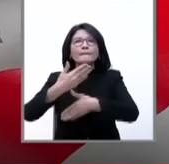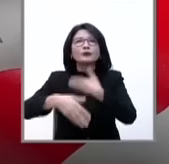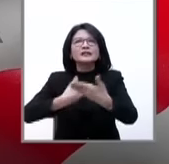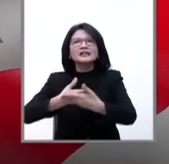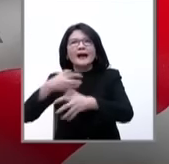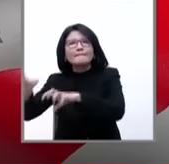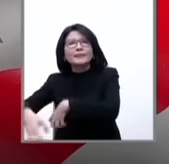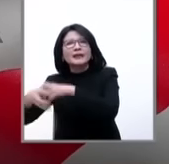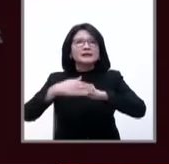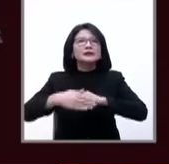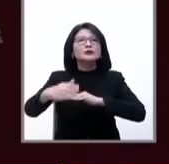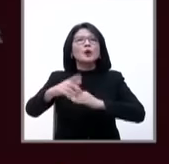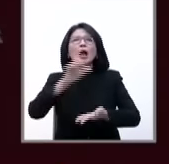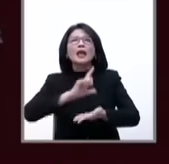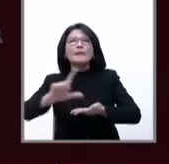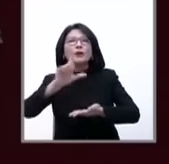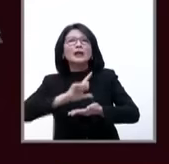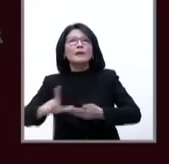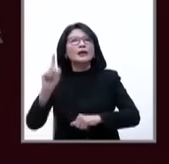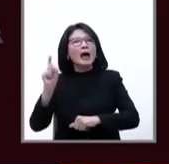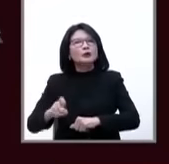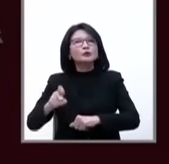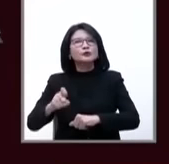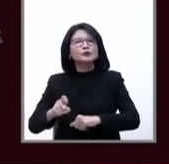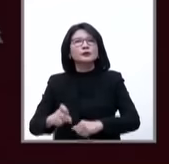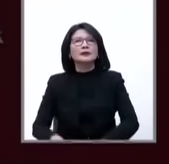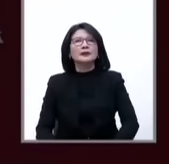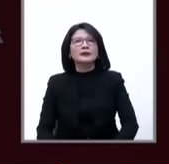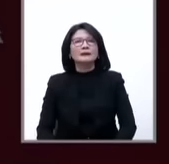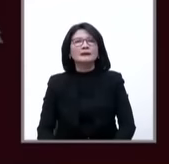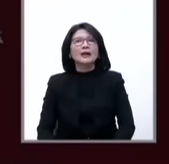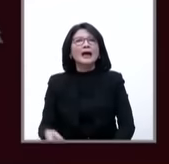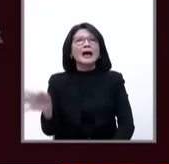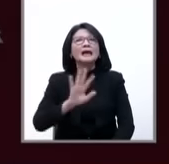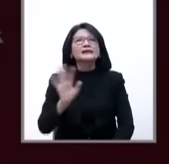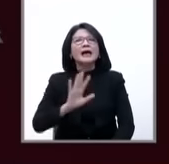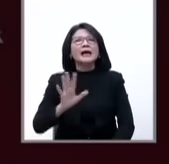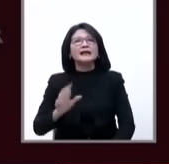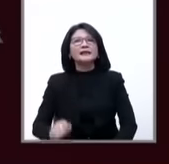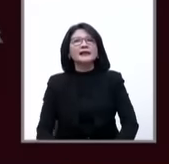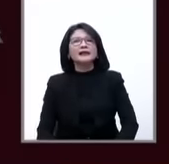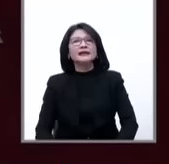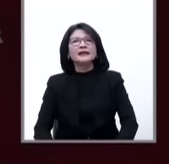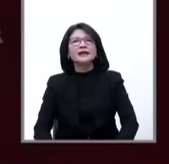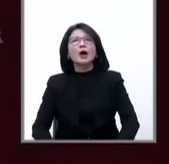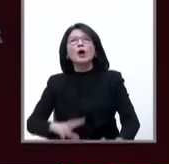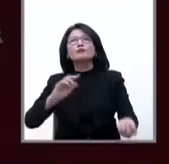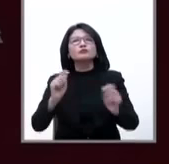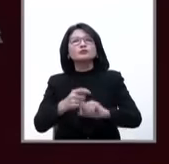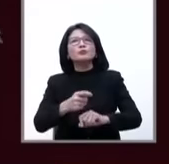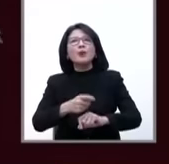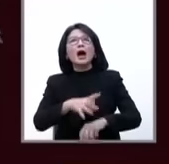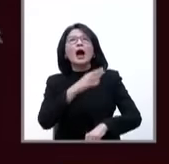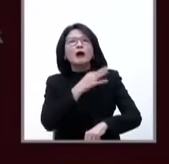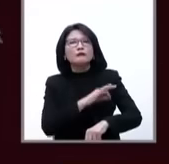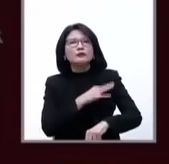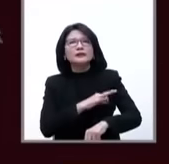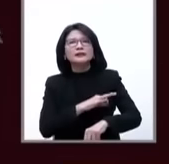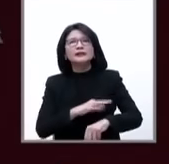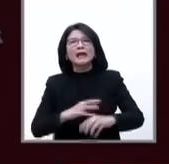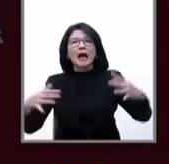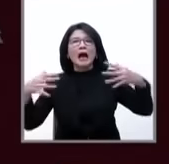kolegial. Itu menjadi lebih penting menurut saya. Dan itu tercermin dari perdebatan malam ini. Jadi kita harus kembali kepada rumus awal